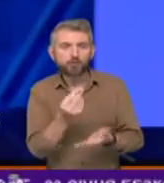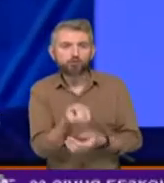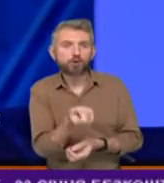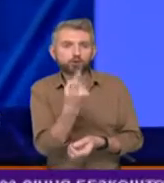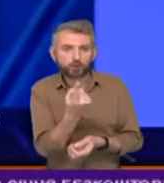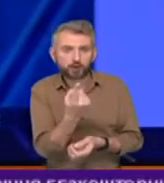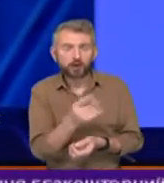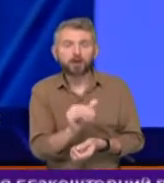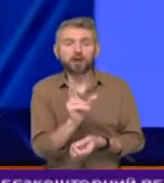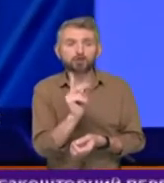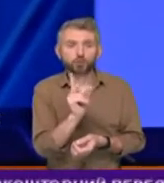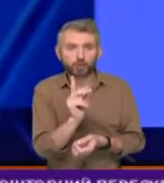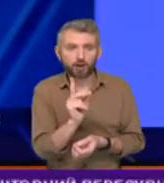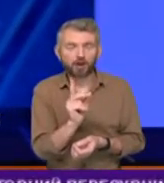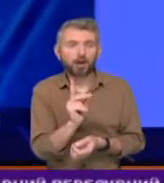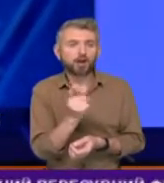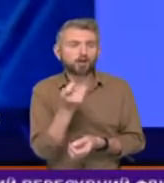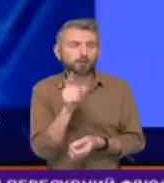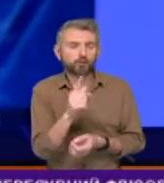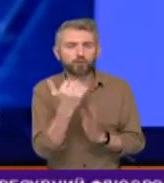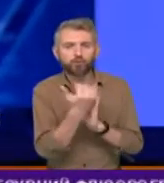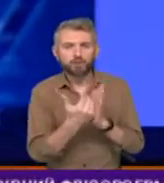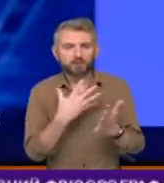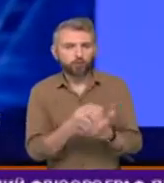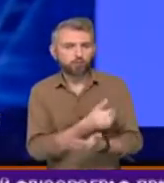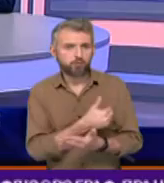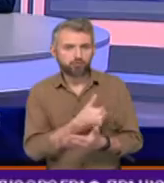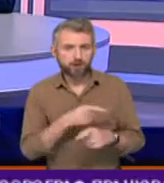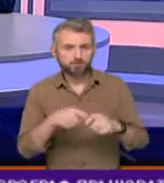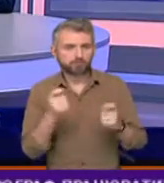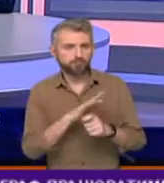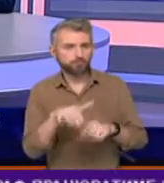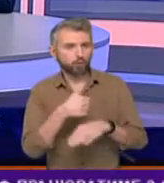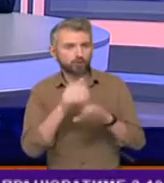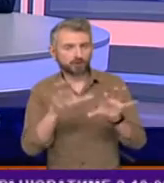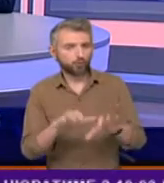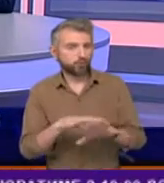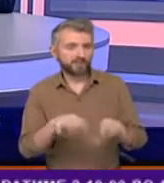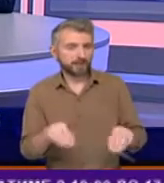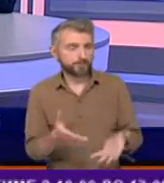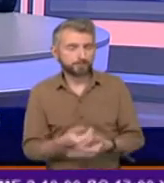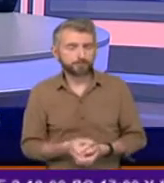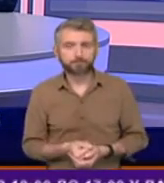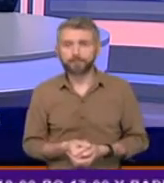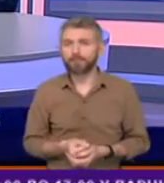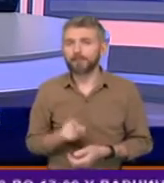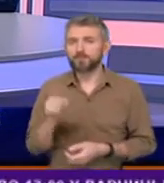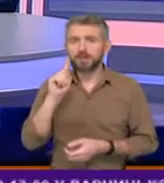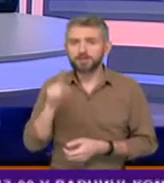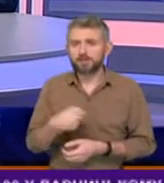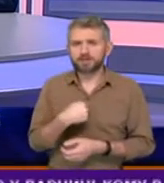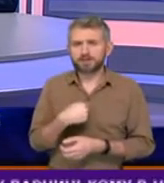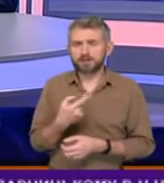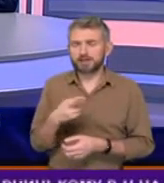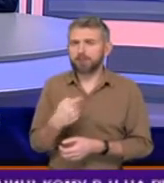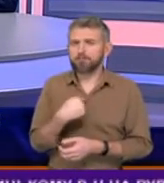нього є, і пункт другий, ні в одному пункті своїх побажань не переступити через Конституцію. Все. Ну, ви знаєте, для